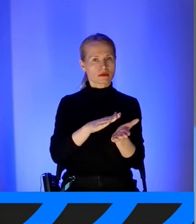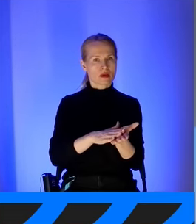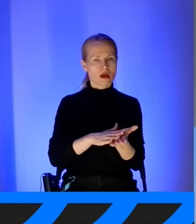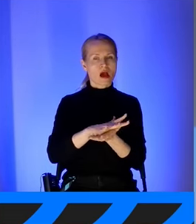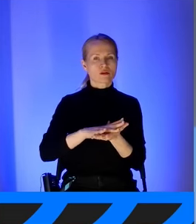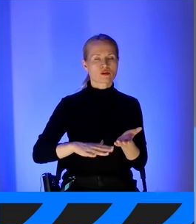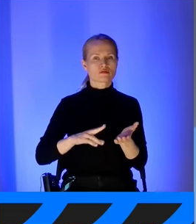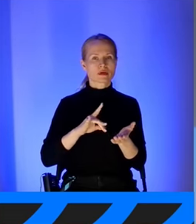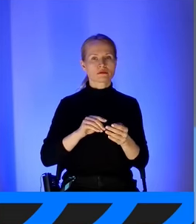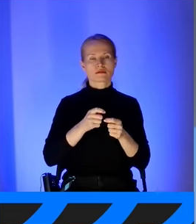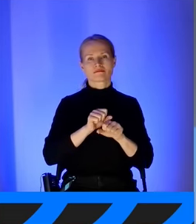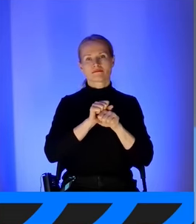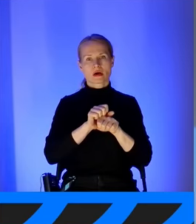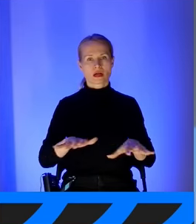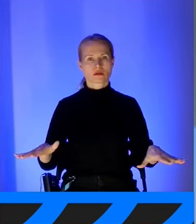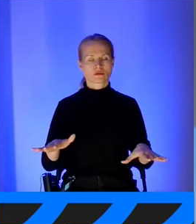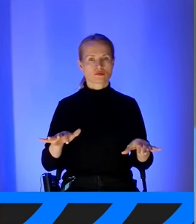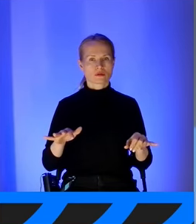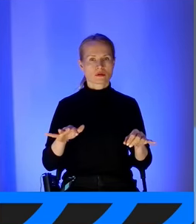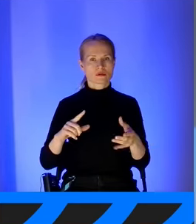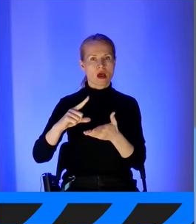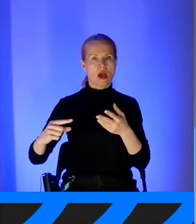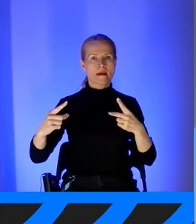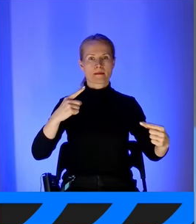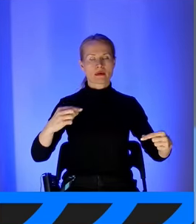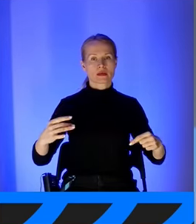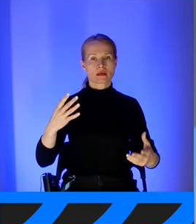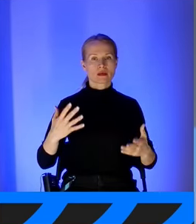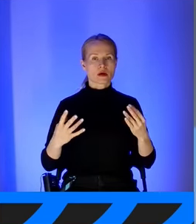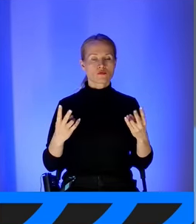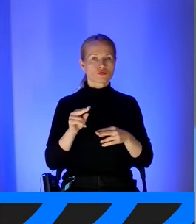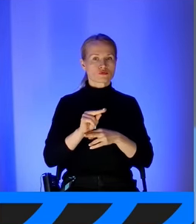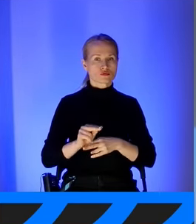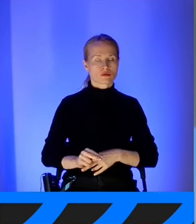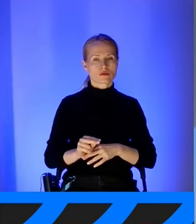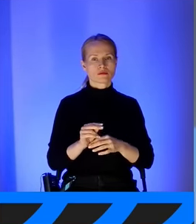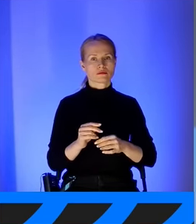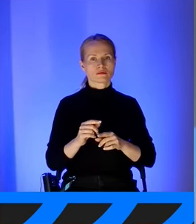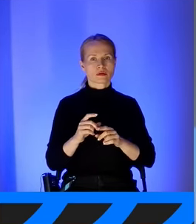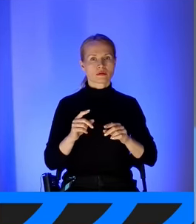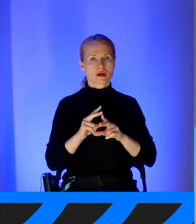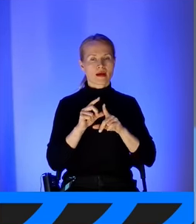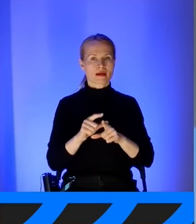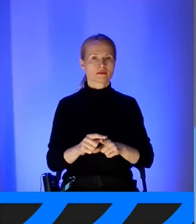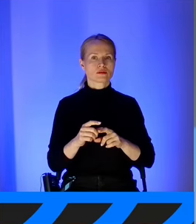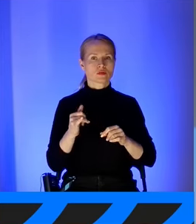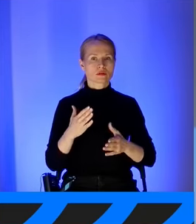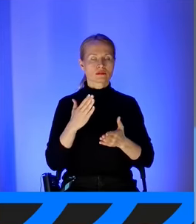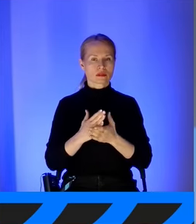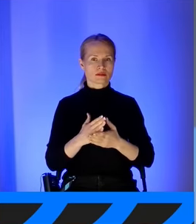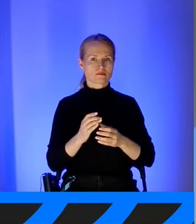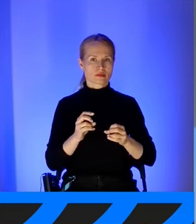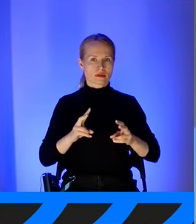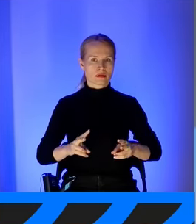уже мастер разносит на а реплики если нам нужны строгие гарантии консистентность У нас есть так называемый барьерный синхронизация